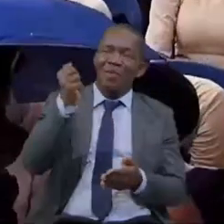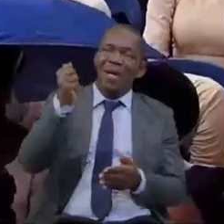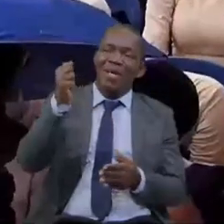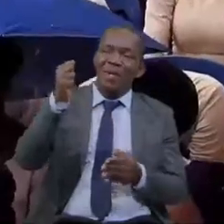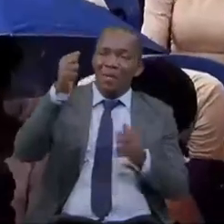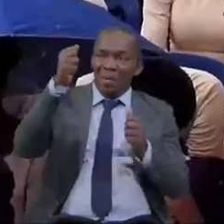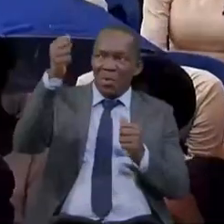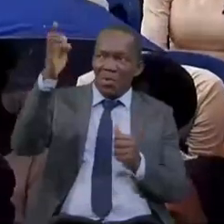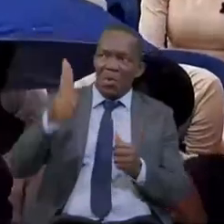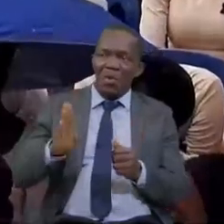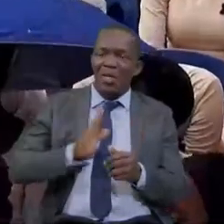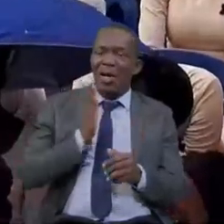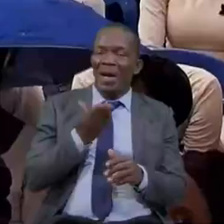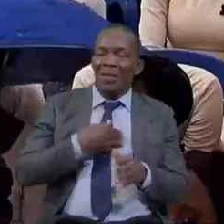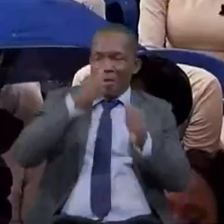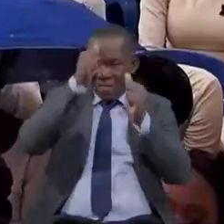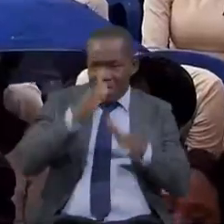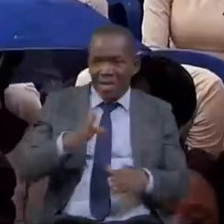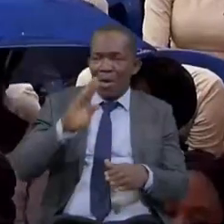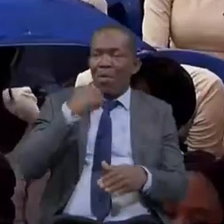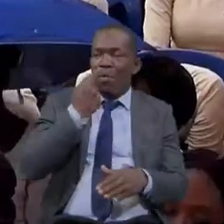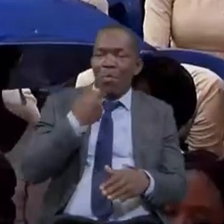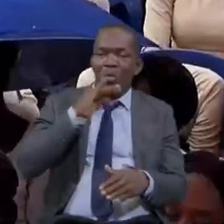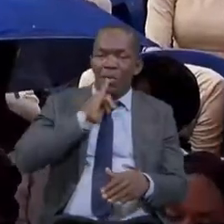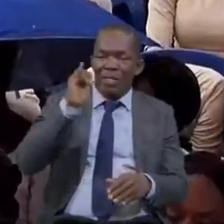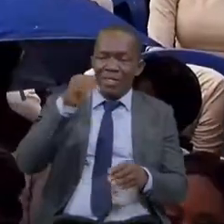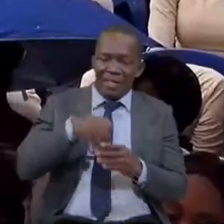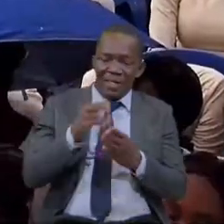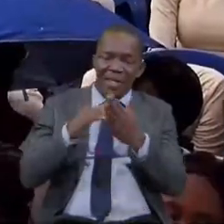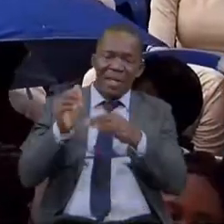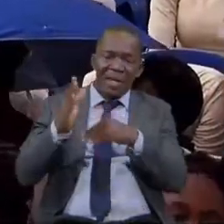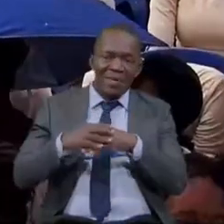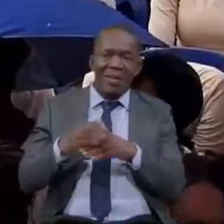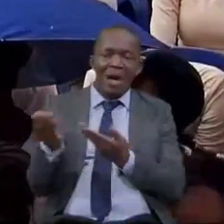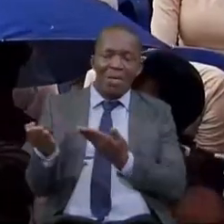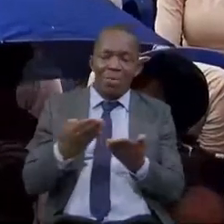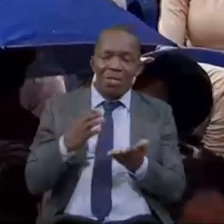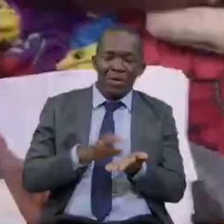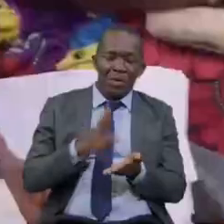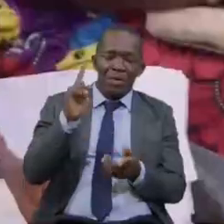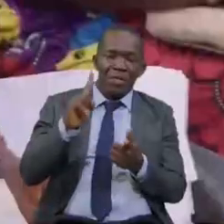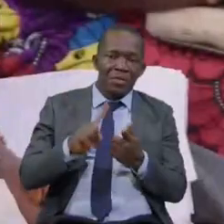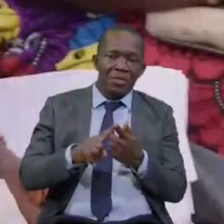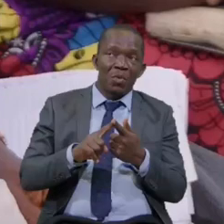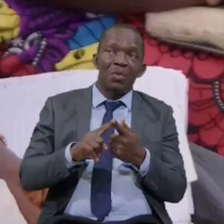dans le ciel. Et nous apportons la gloire au Seigneur dans l'Église.